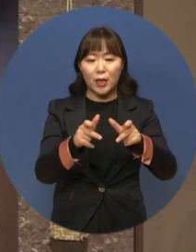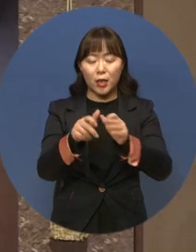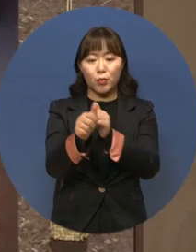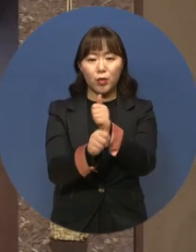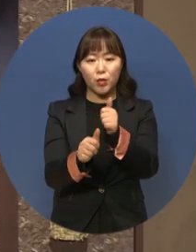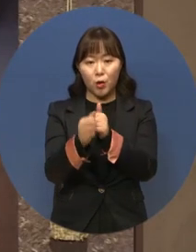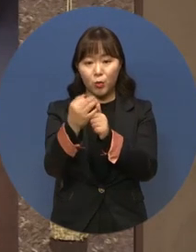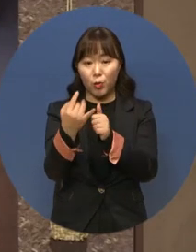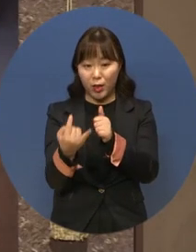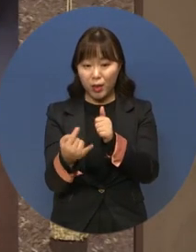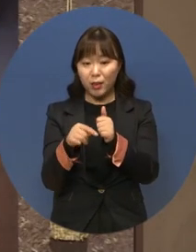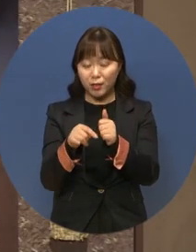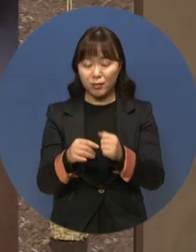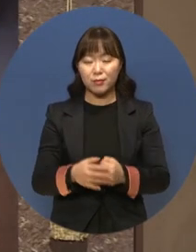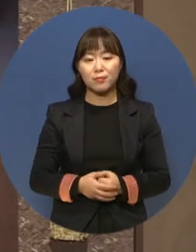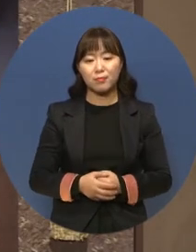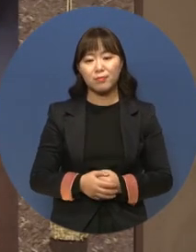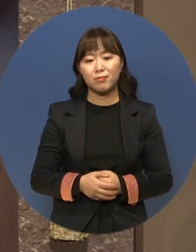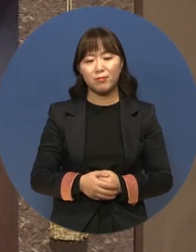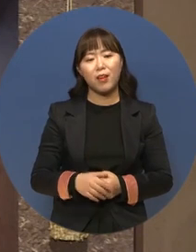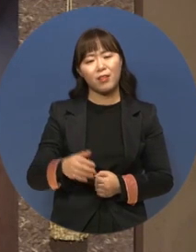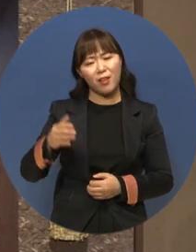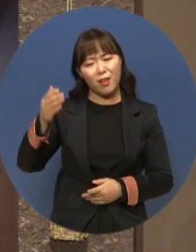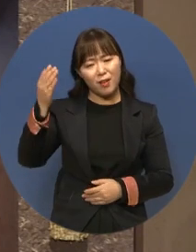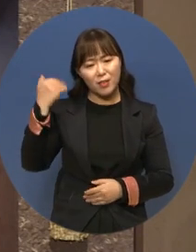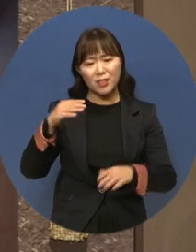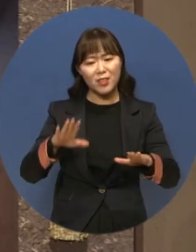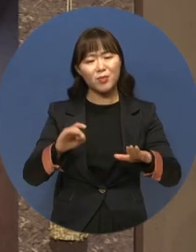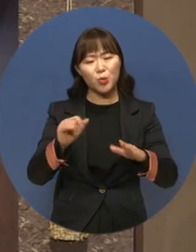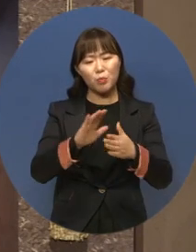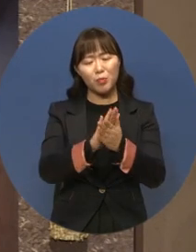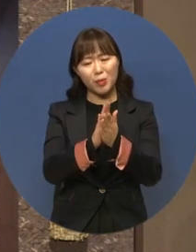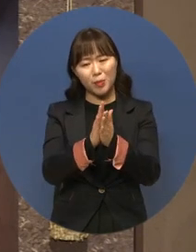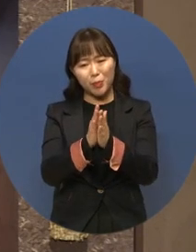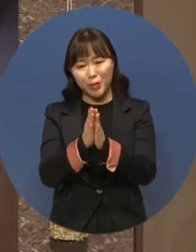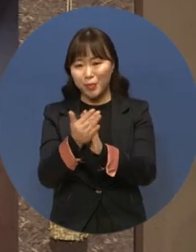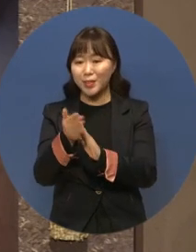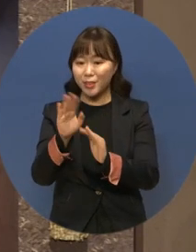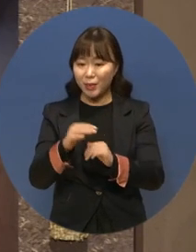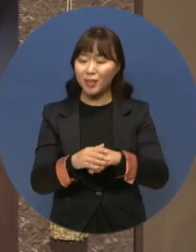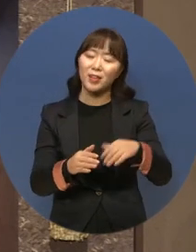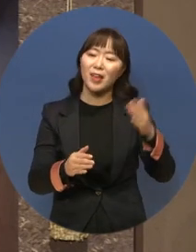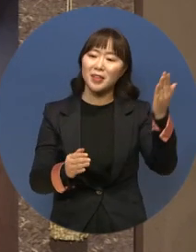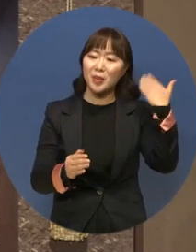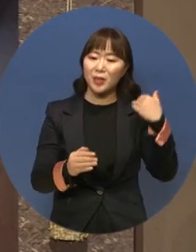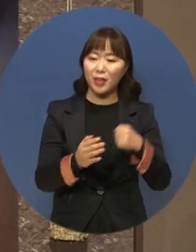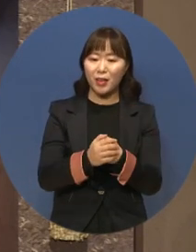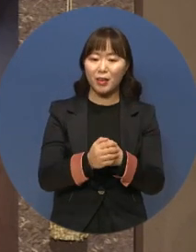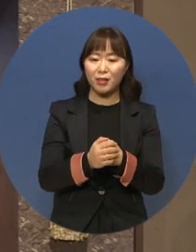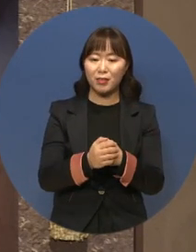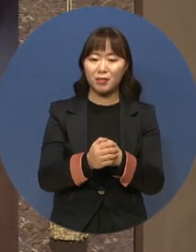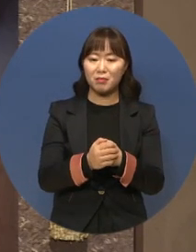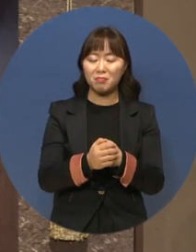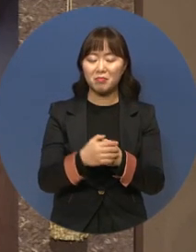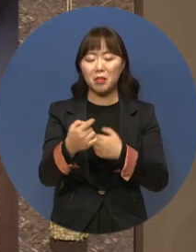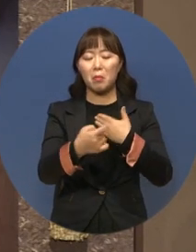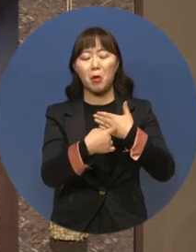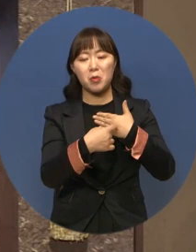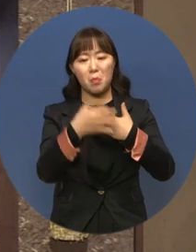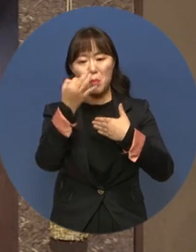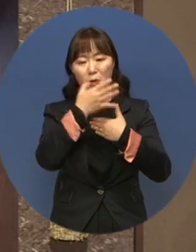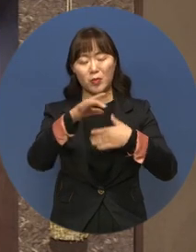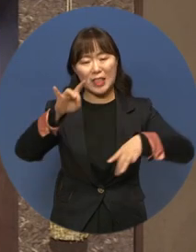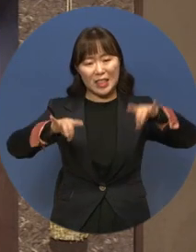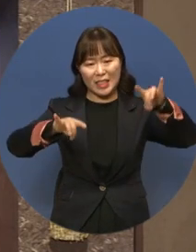장애인위원회는 뭐 예전에 이제 지금은 좀 달라지고 있습니다만은 네. 그냥 쇼 윈도우의 인형